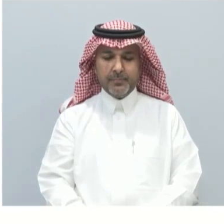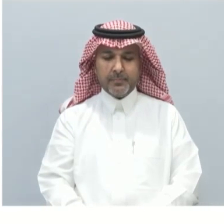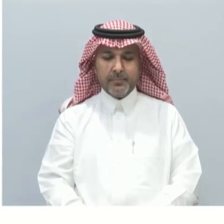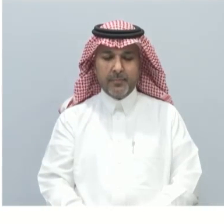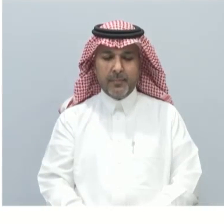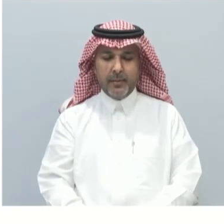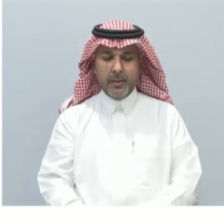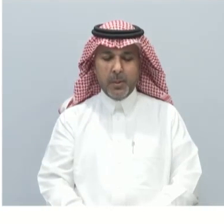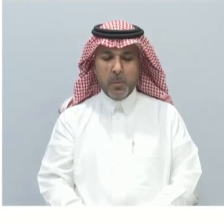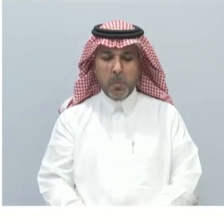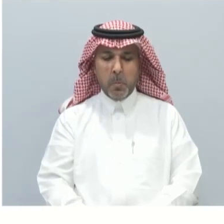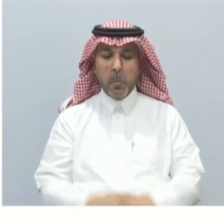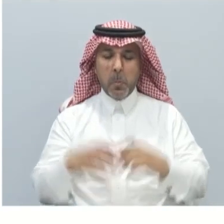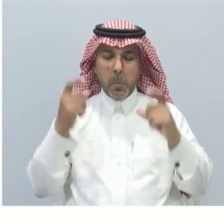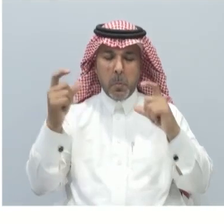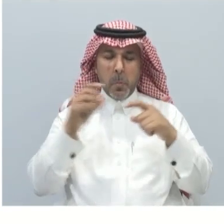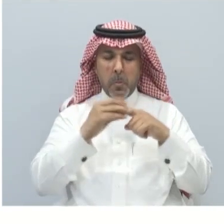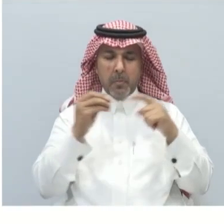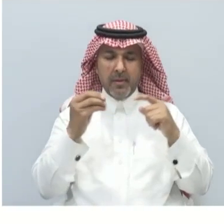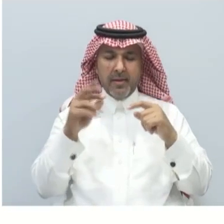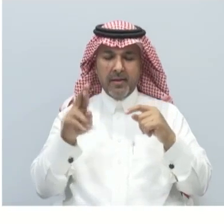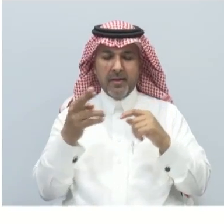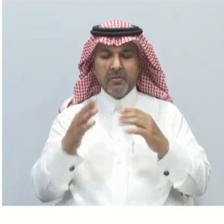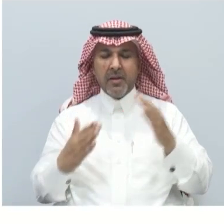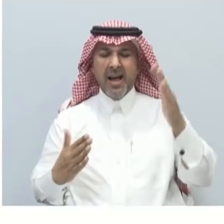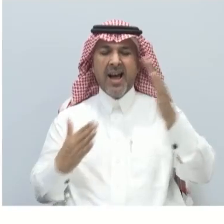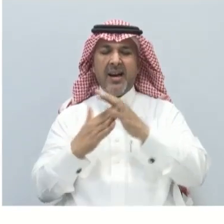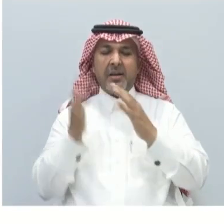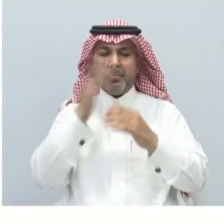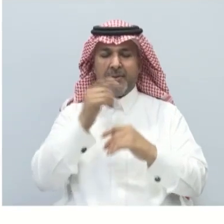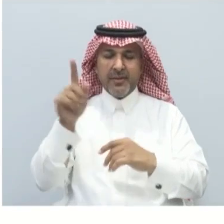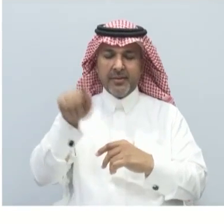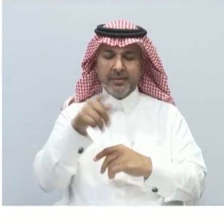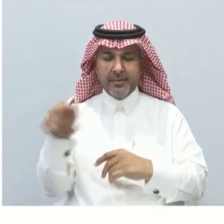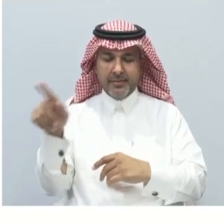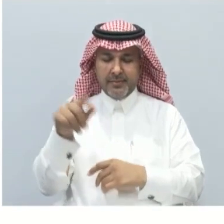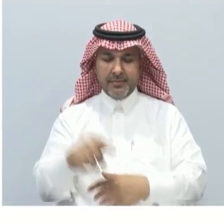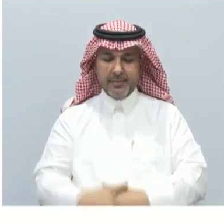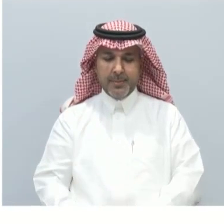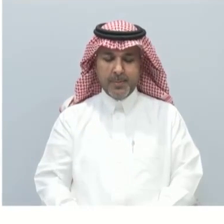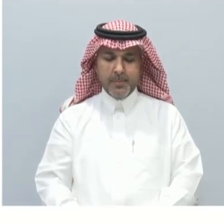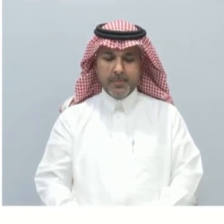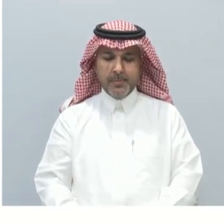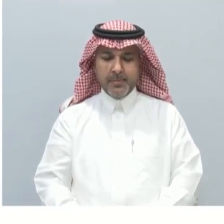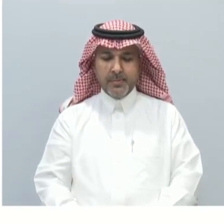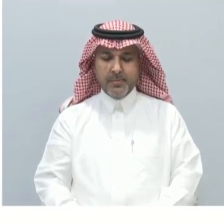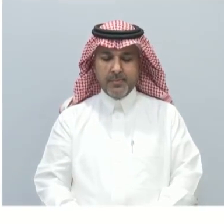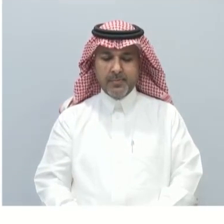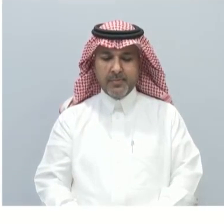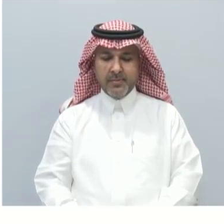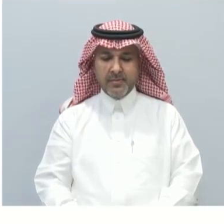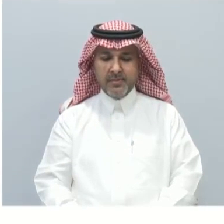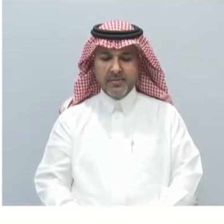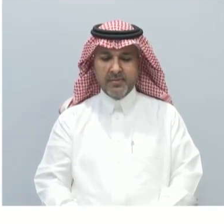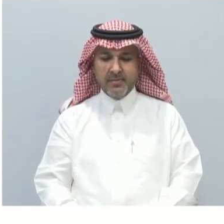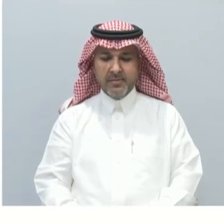واي اكبر من السالب ثلاثه وهذه الفتره حتكون من سالب ثلاثه مفتوح الى المال لا نهايه لو حبيت تجيب المقطع واي عوض